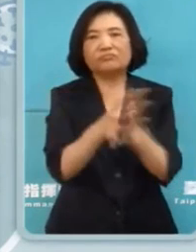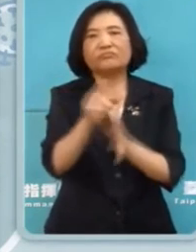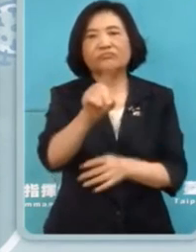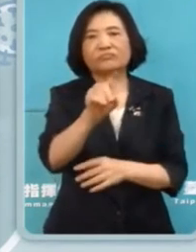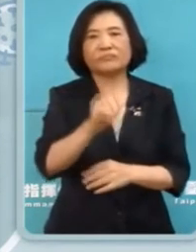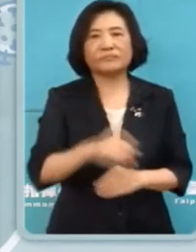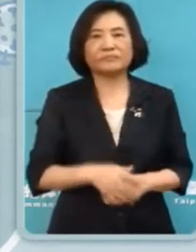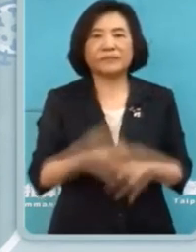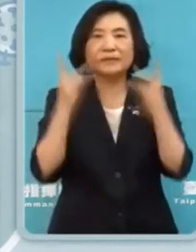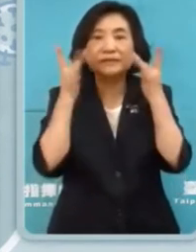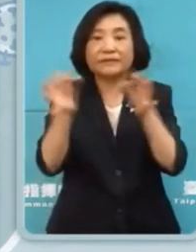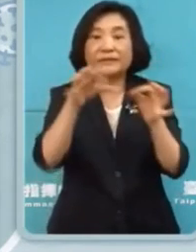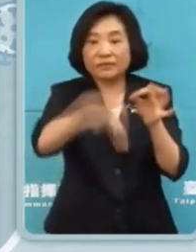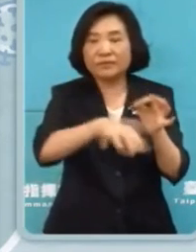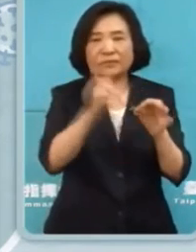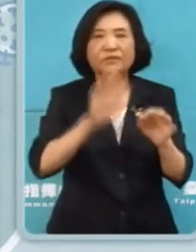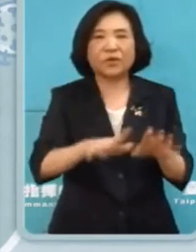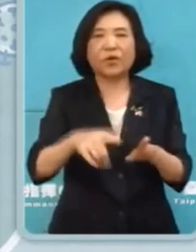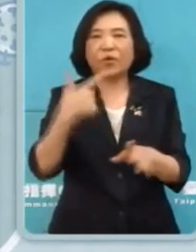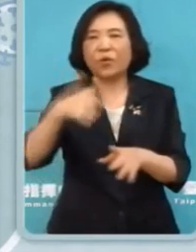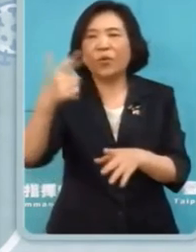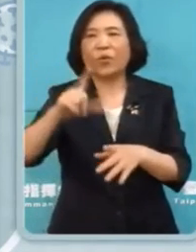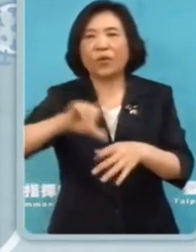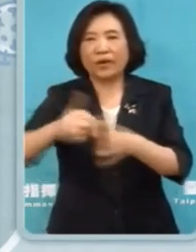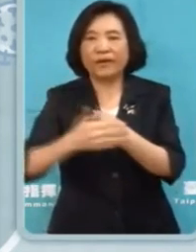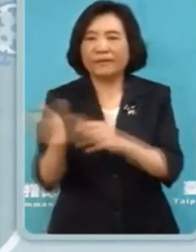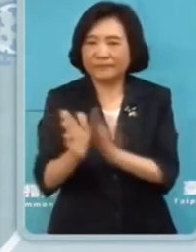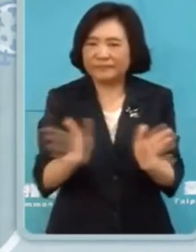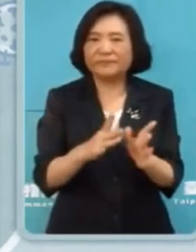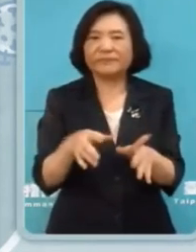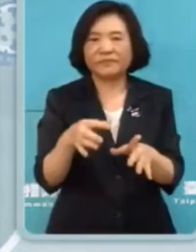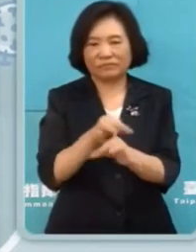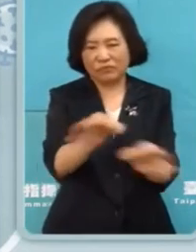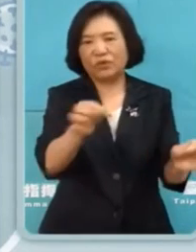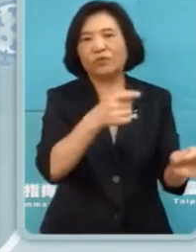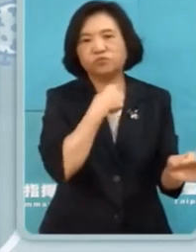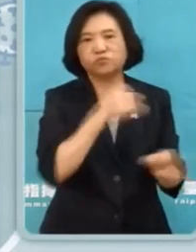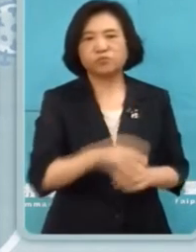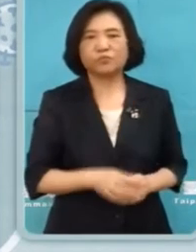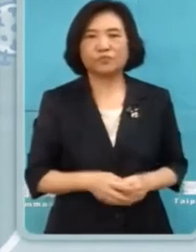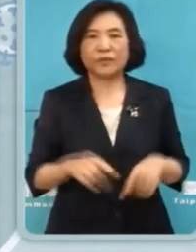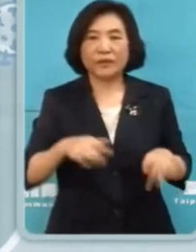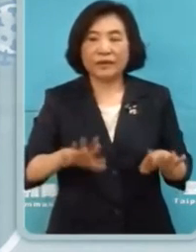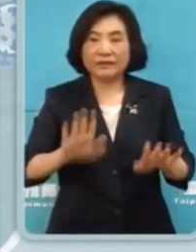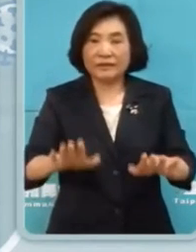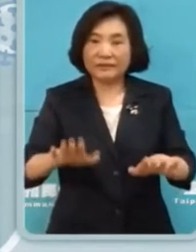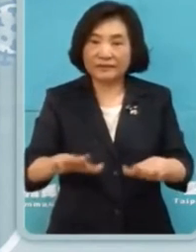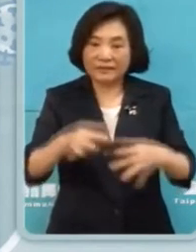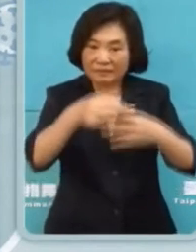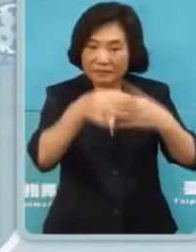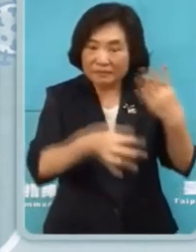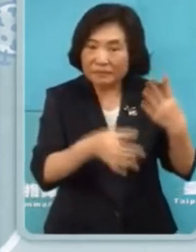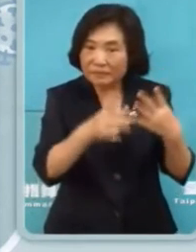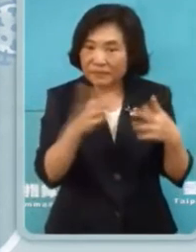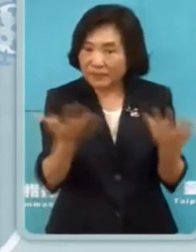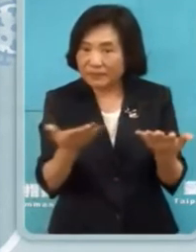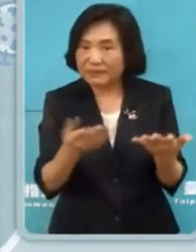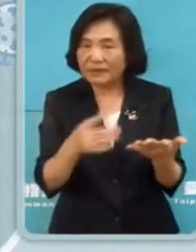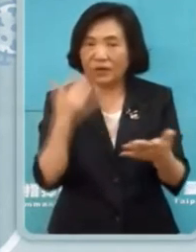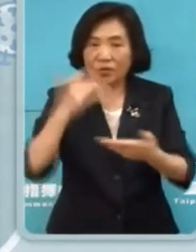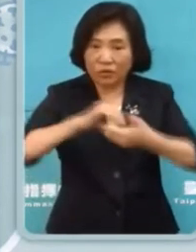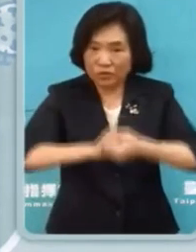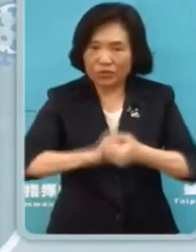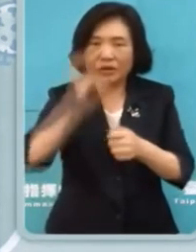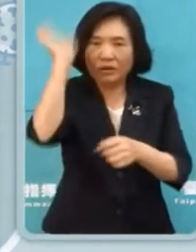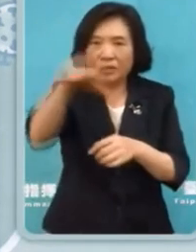尽快把这个赔偿金划下去。我也认为这个市场赔偿金的制度，你知道可以让将来的疫调更容易做。因为以